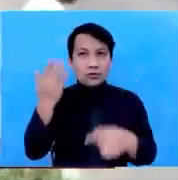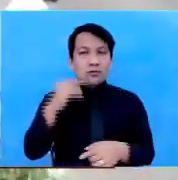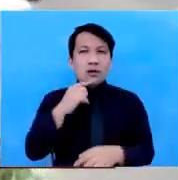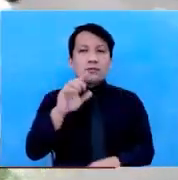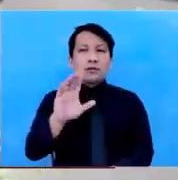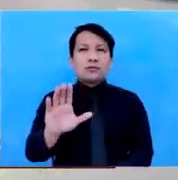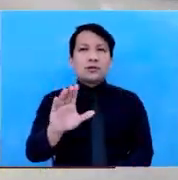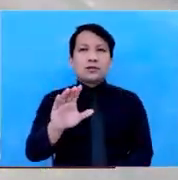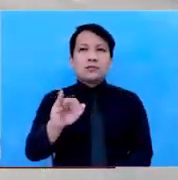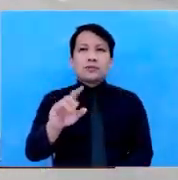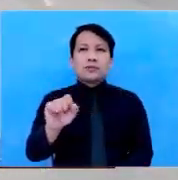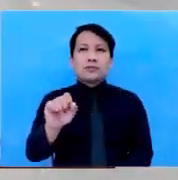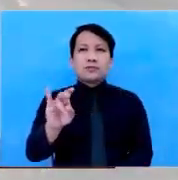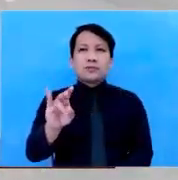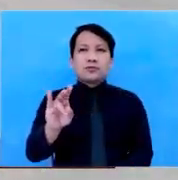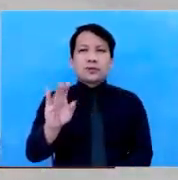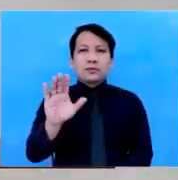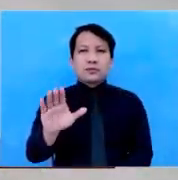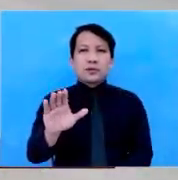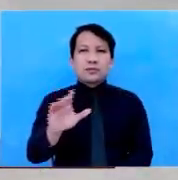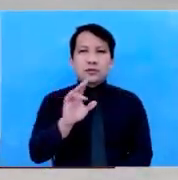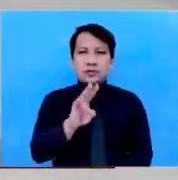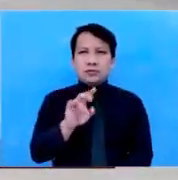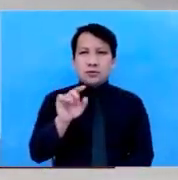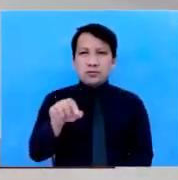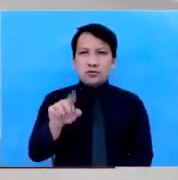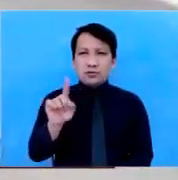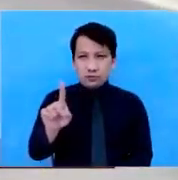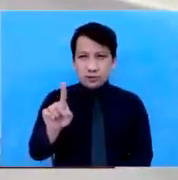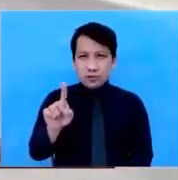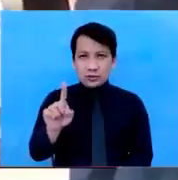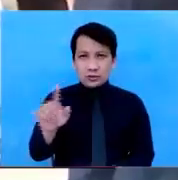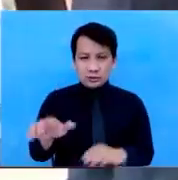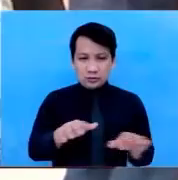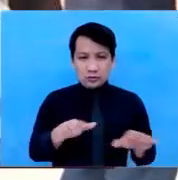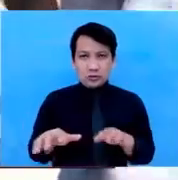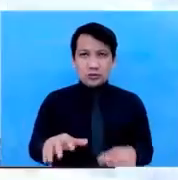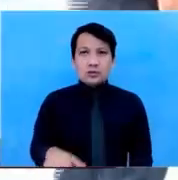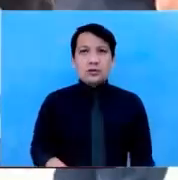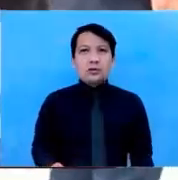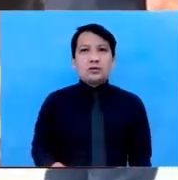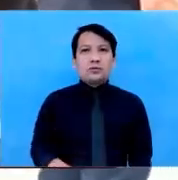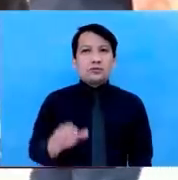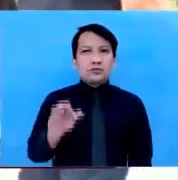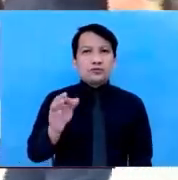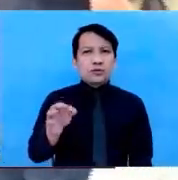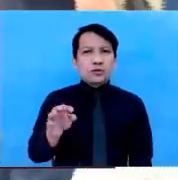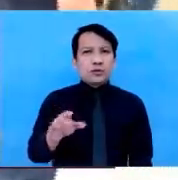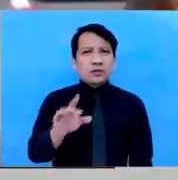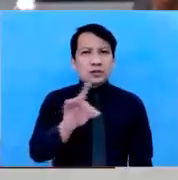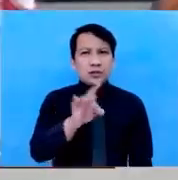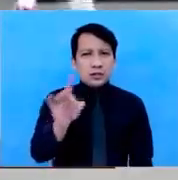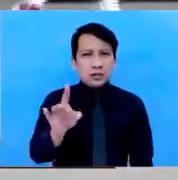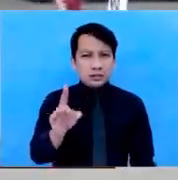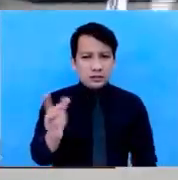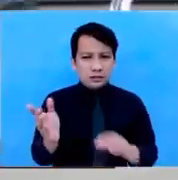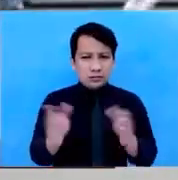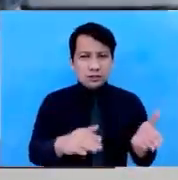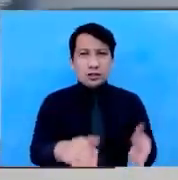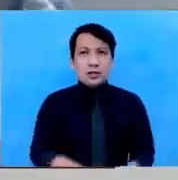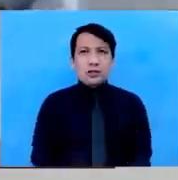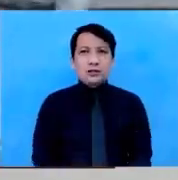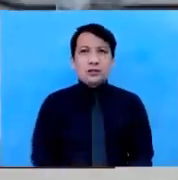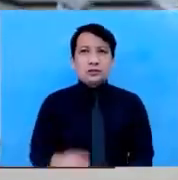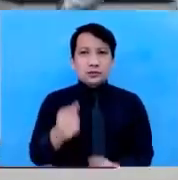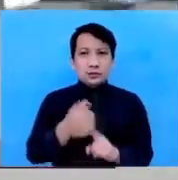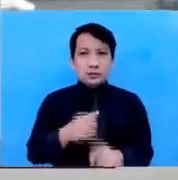19, 2017, magnitude 7.1 ang nagpayanig sa Mexico kung saan mahigit 800 ang nasawi. At